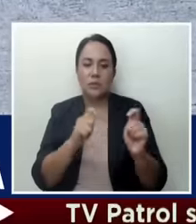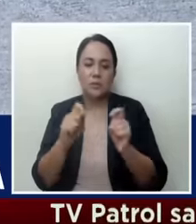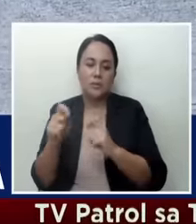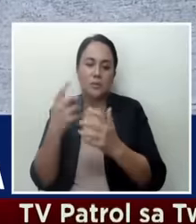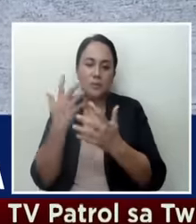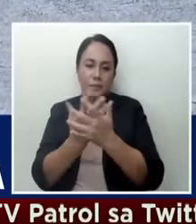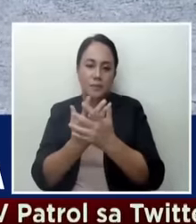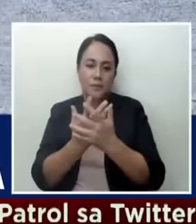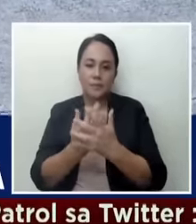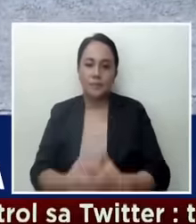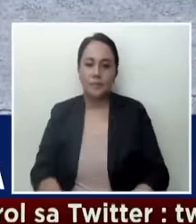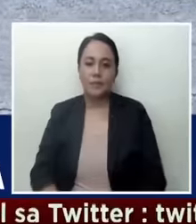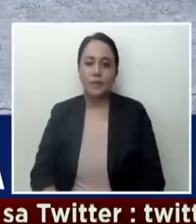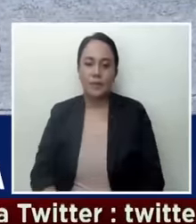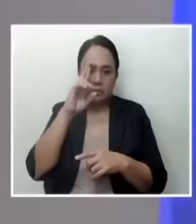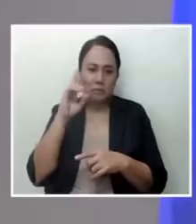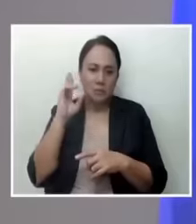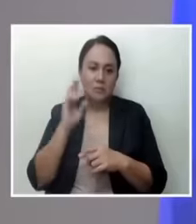detention facility.